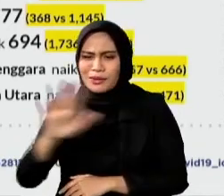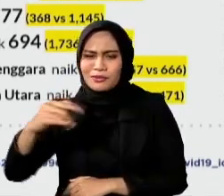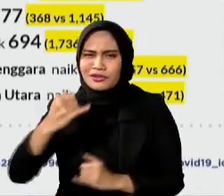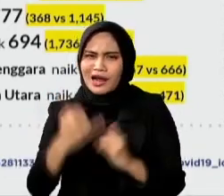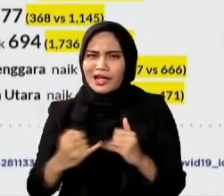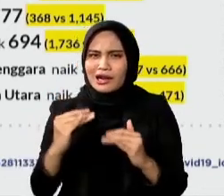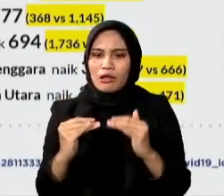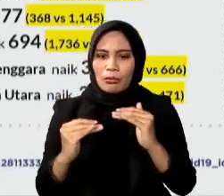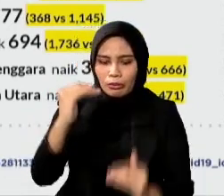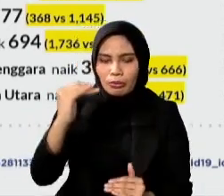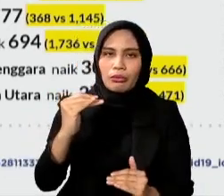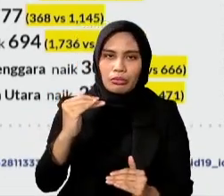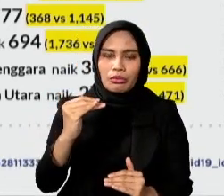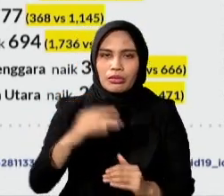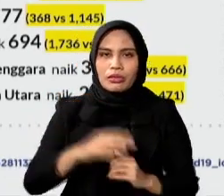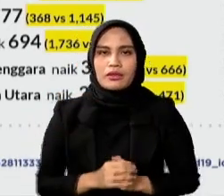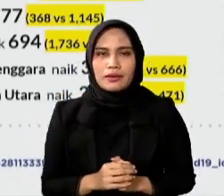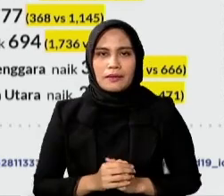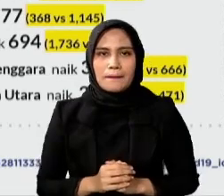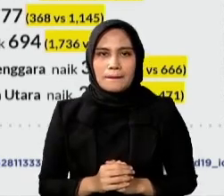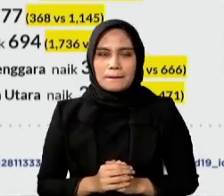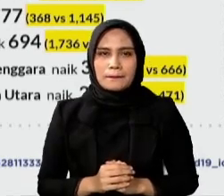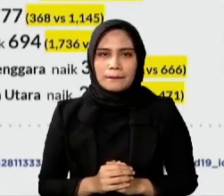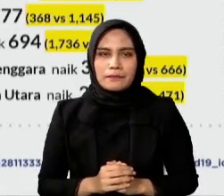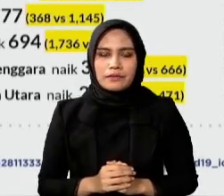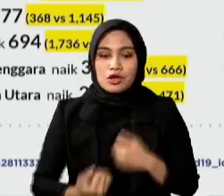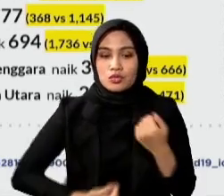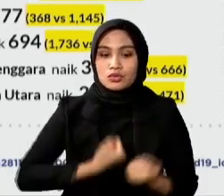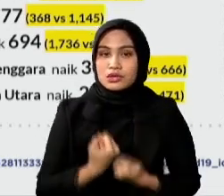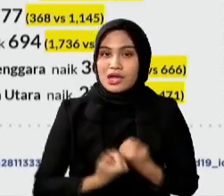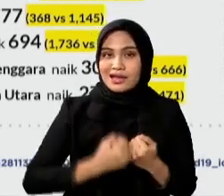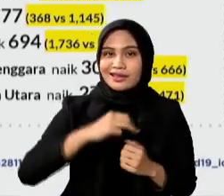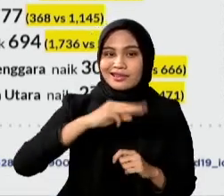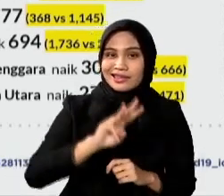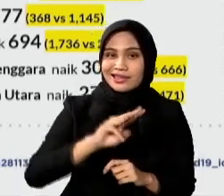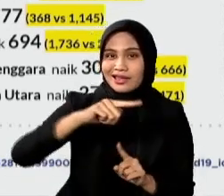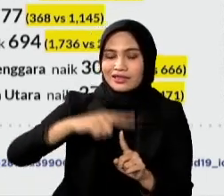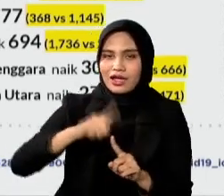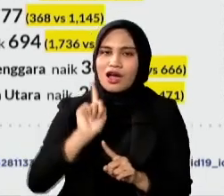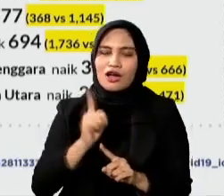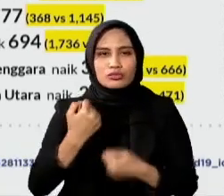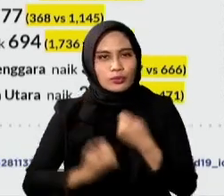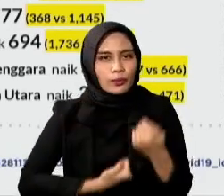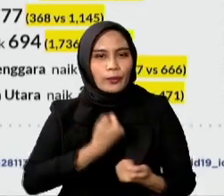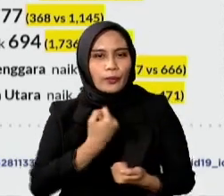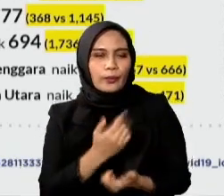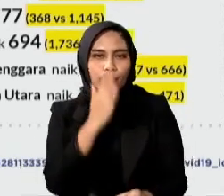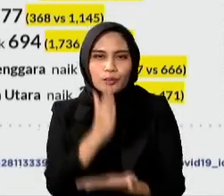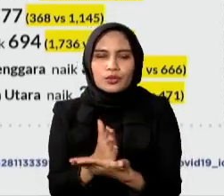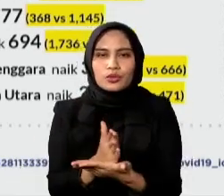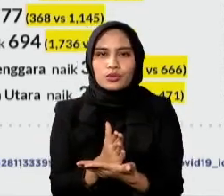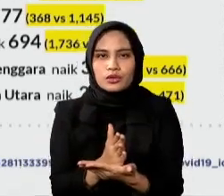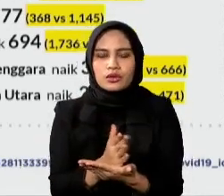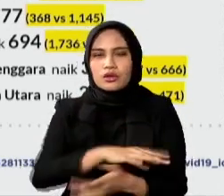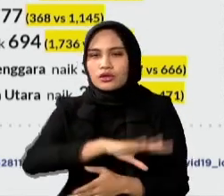mengambil pelajaran bahwa Upaya 3t ini harus dilakukan secara konsisten terusmenerus dan merata